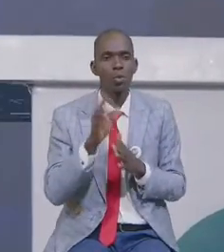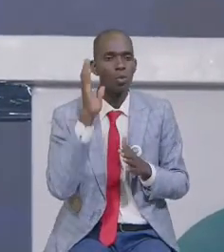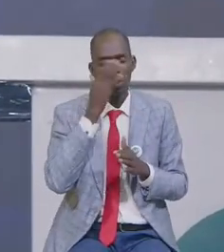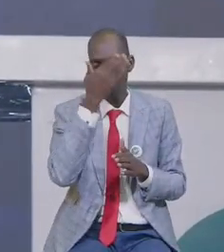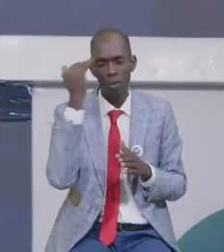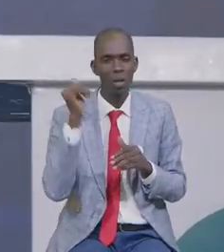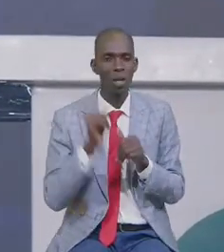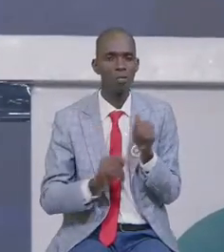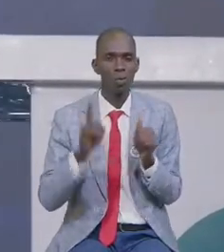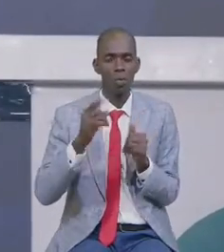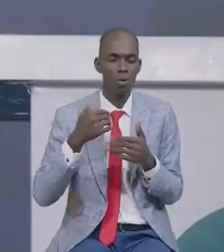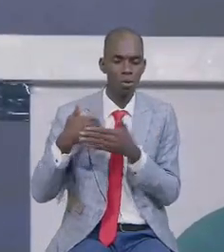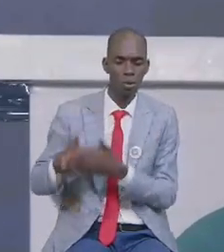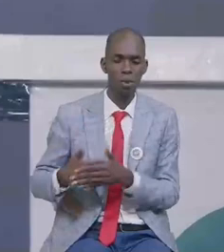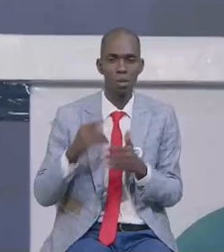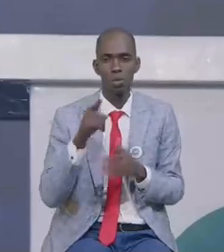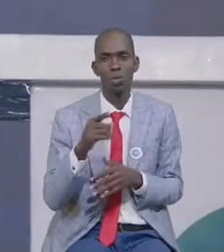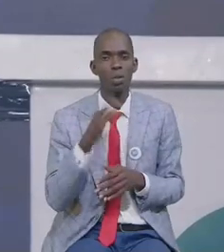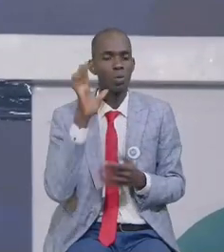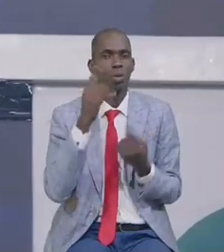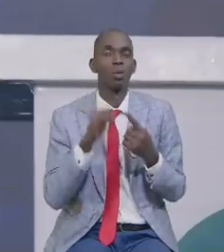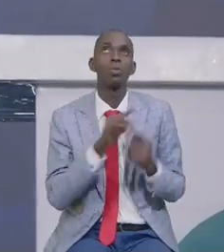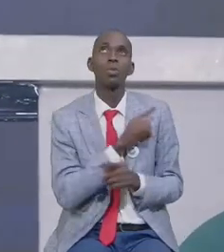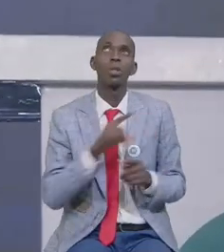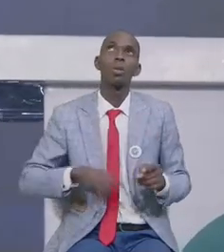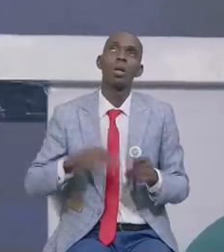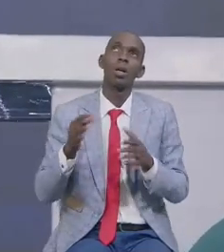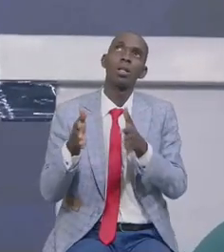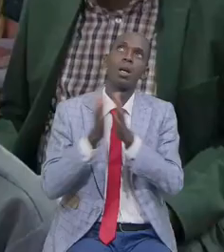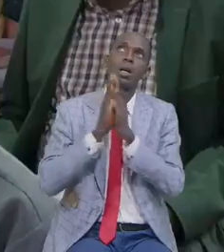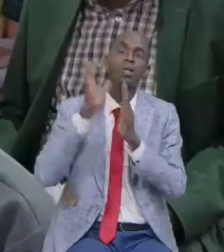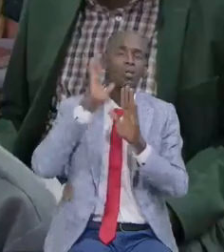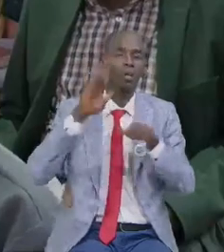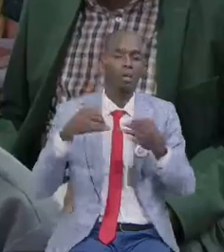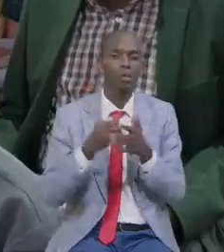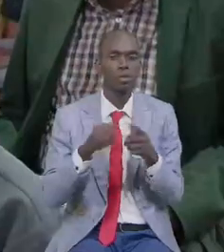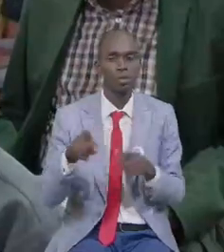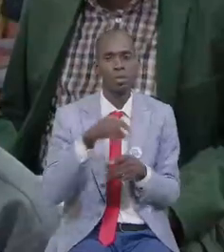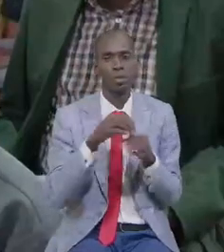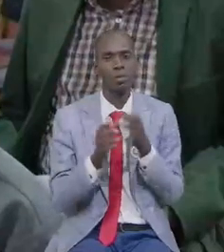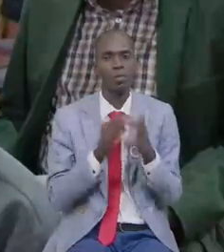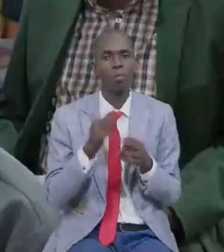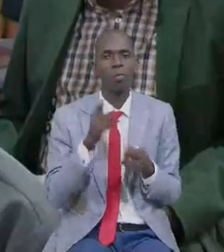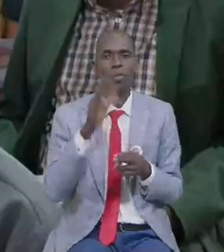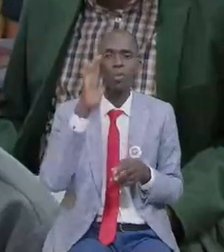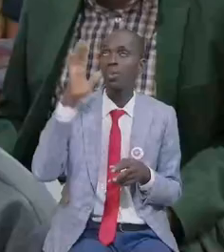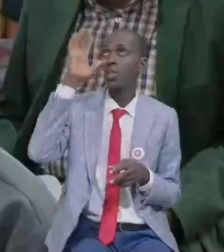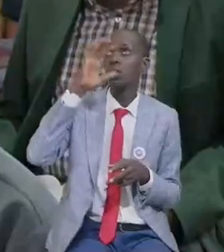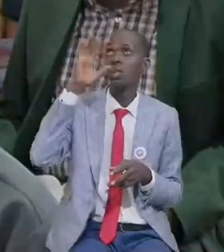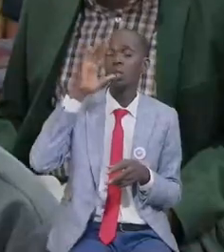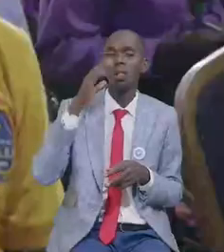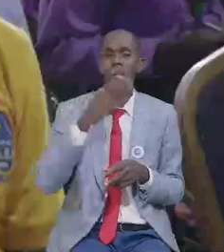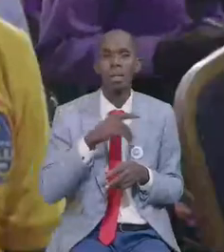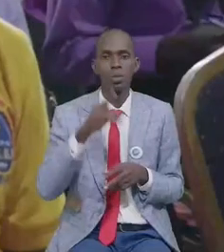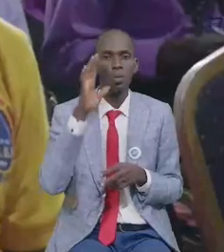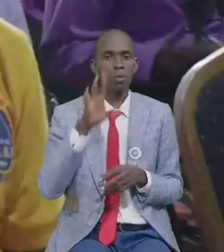autour de toi. Et tu viendras au Seigneur, tu vas demander et cela te sera donné. Tu vas chercher et tu